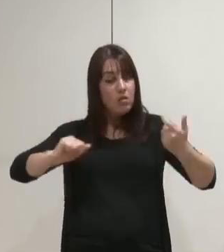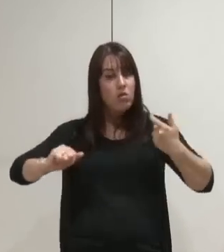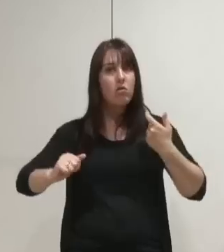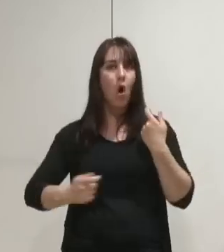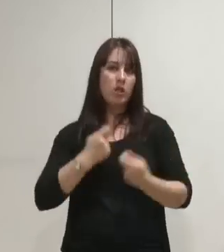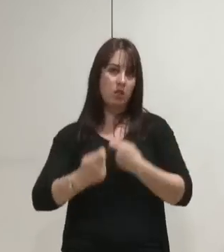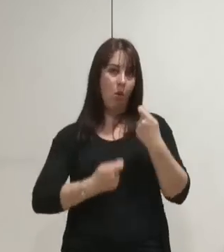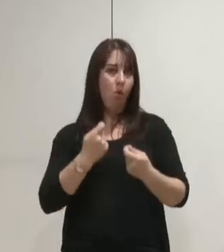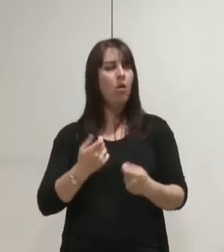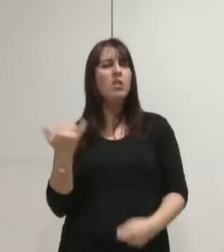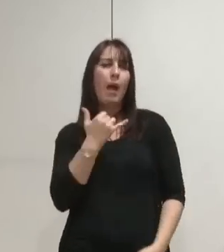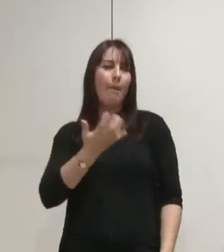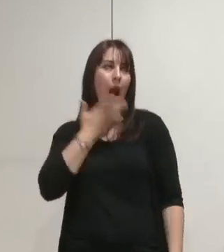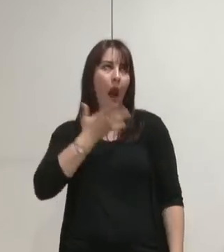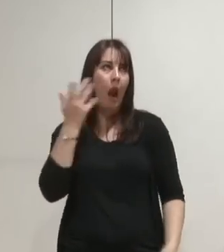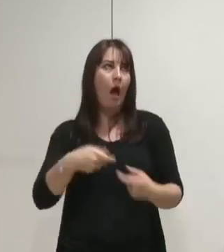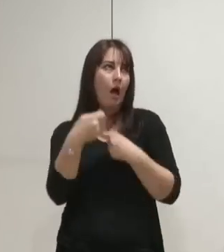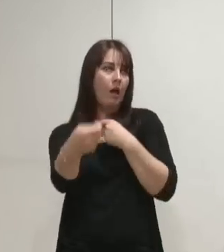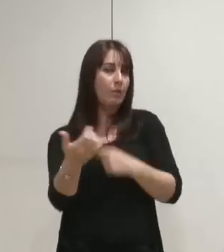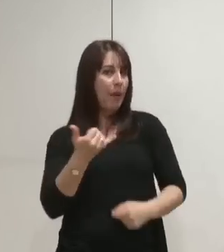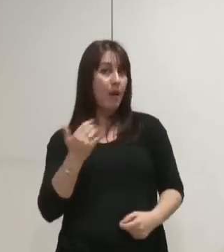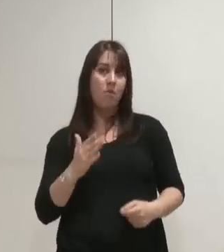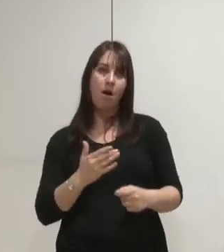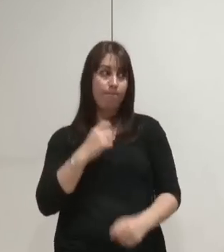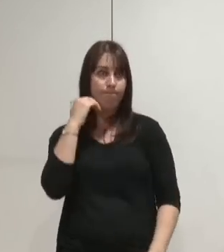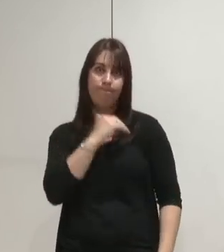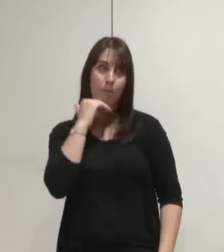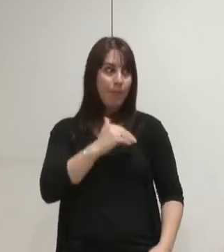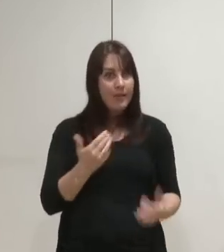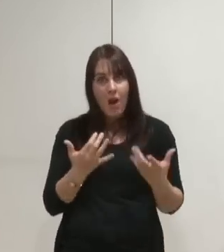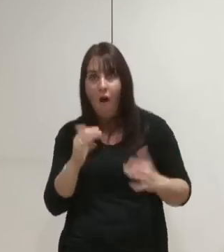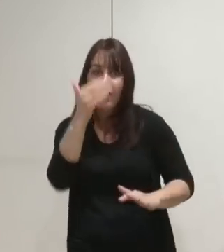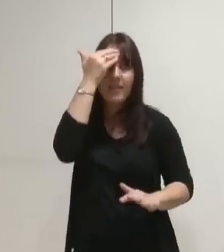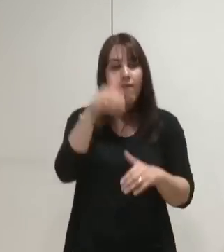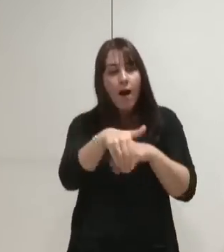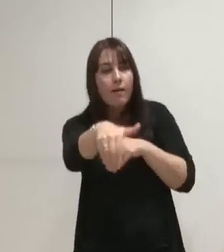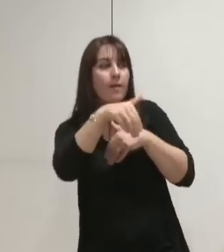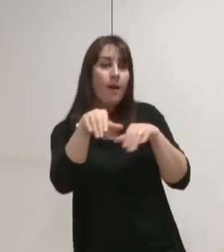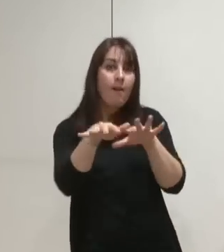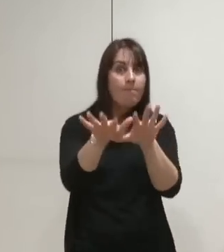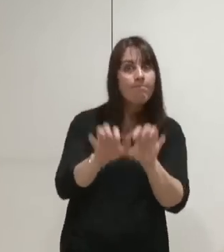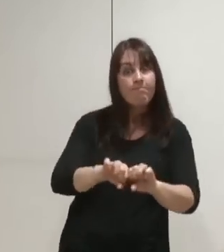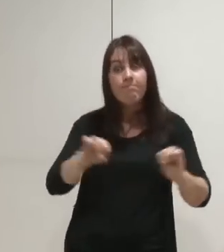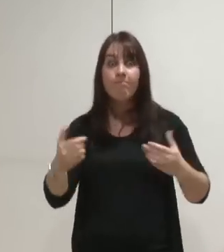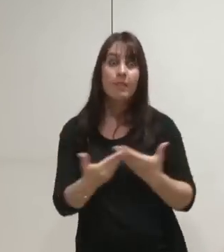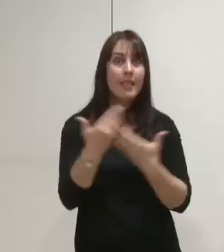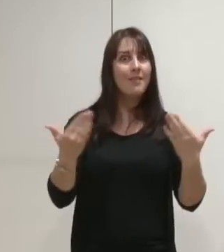s'y apesantir davantage mais je suis surtout impatient de savoir ce qui va se passer par la suite